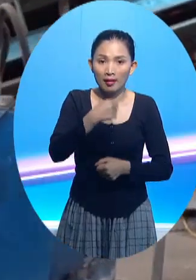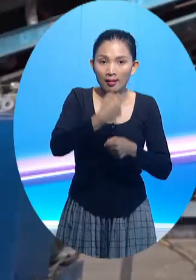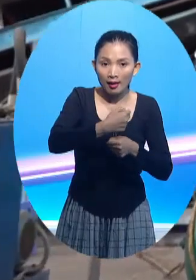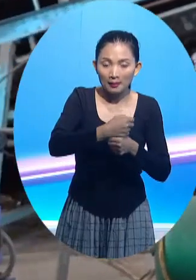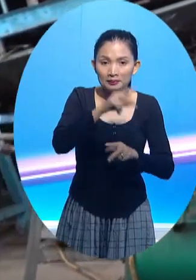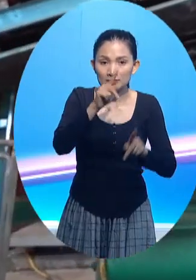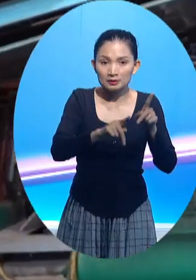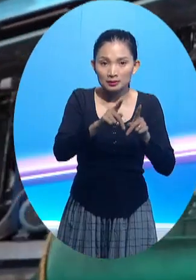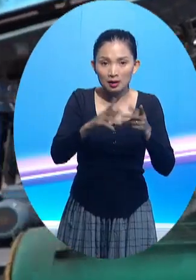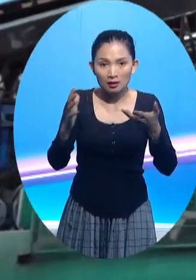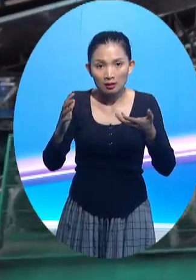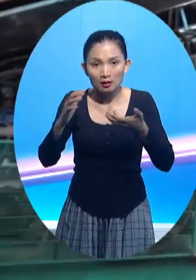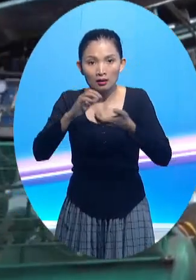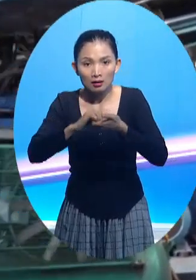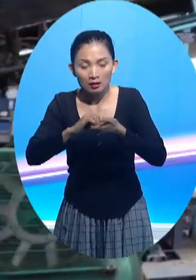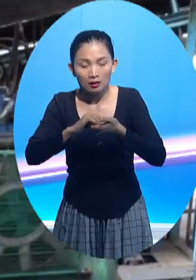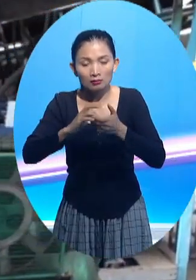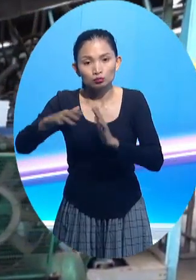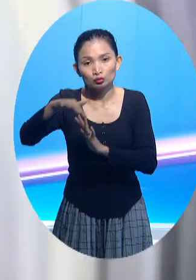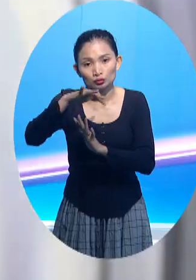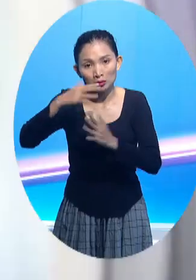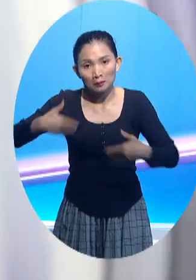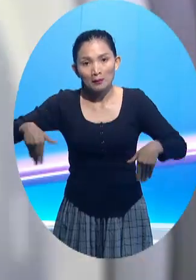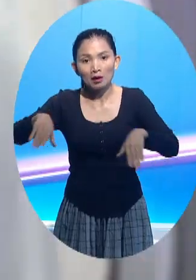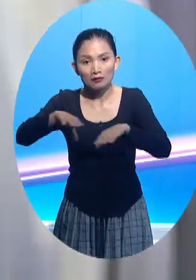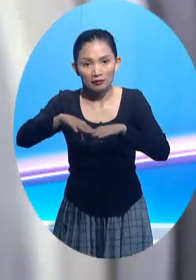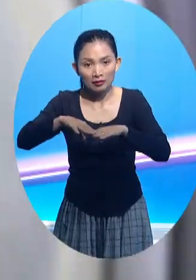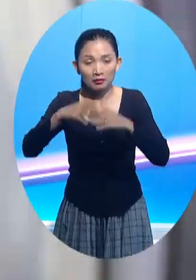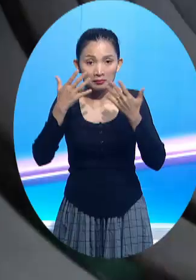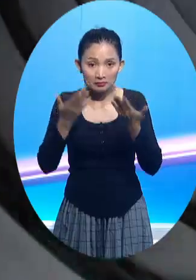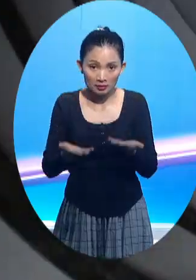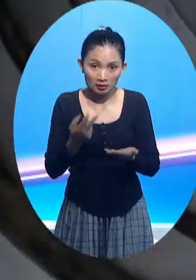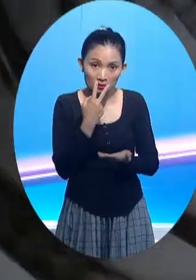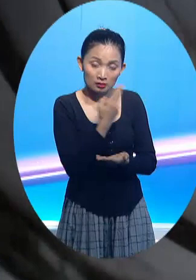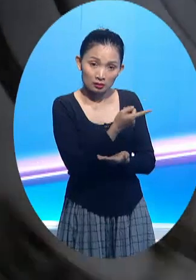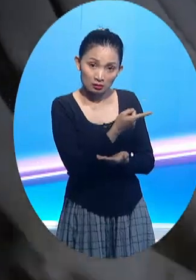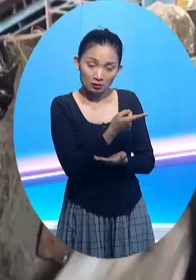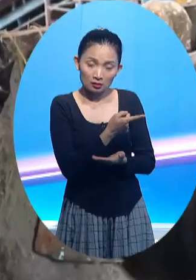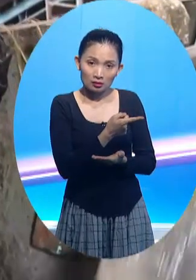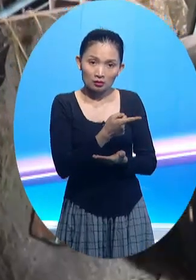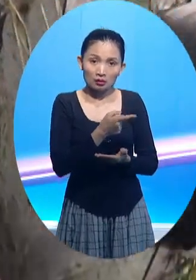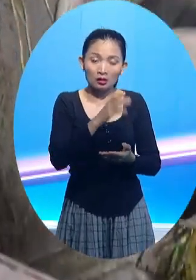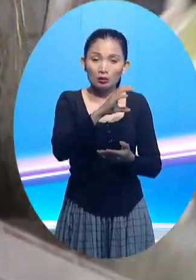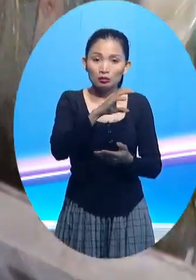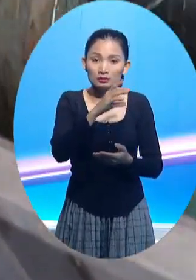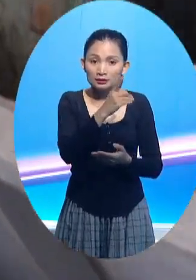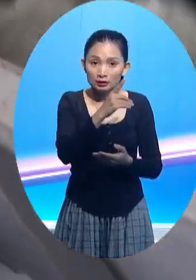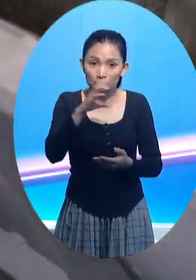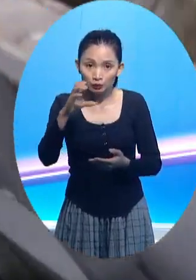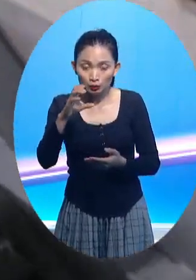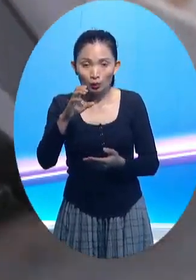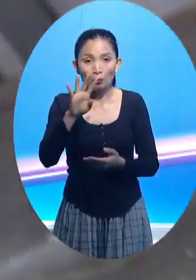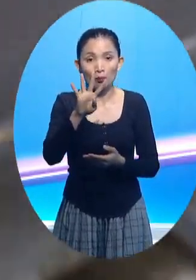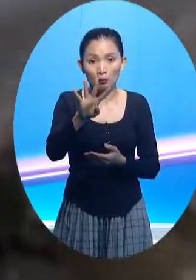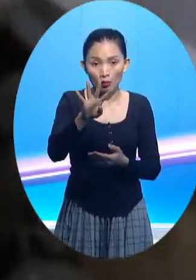hội và cải thiện cảnh quan đô thị. Đến nay, công ty có 4 dây chuyền công nghệ tách lọc xử lý rác, công suất 2.520 tấn mỗi